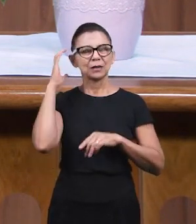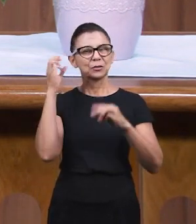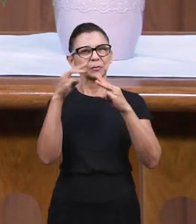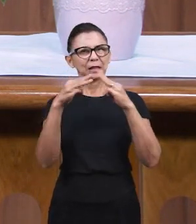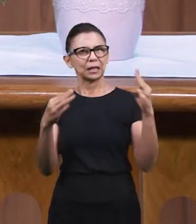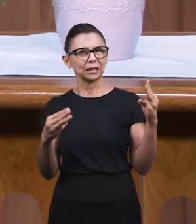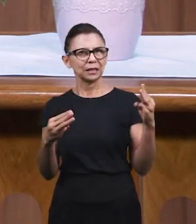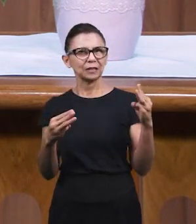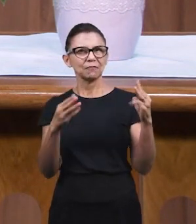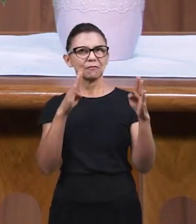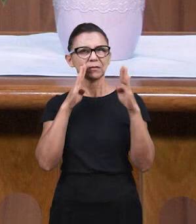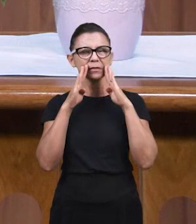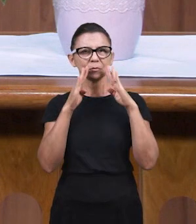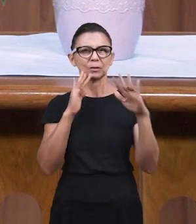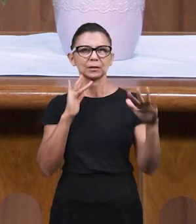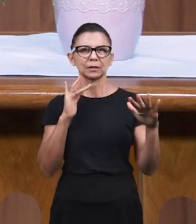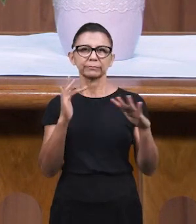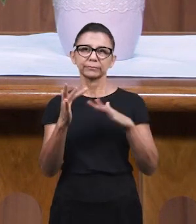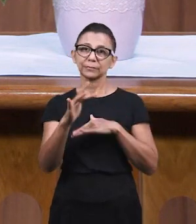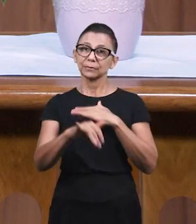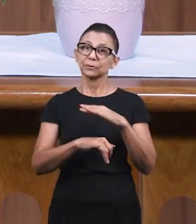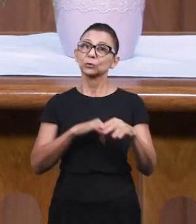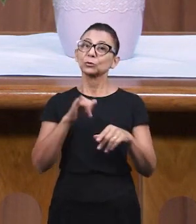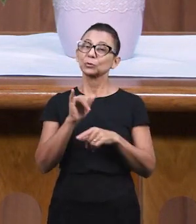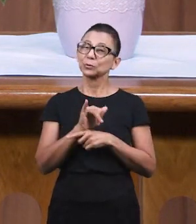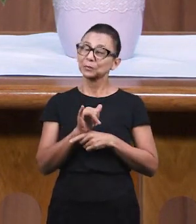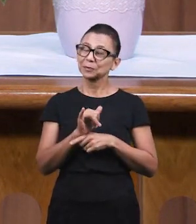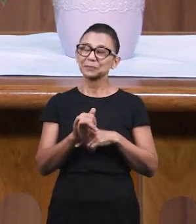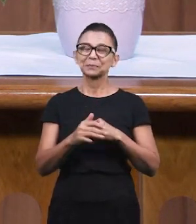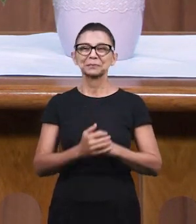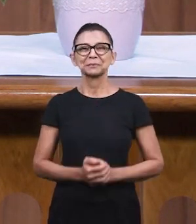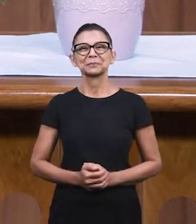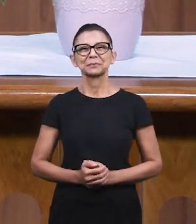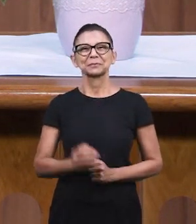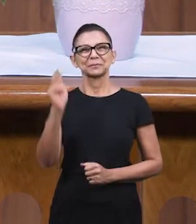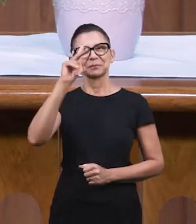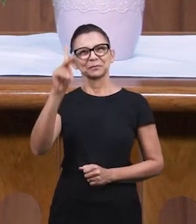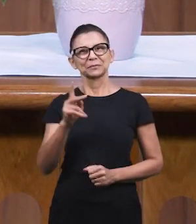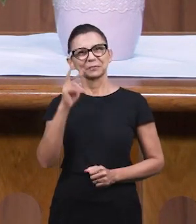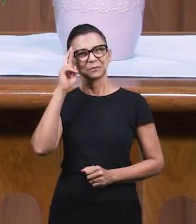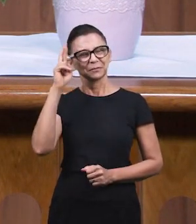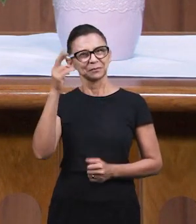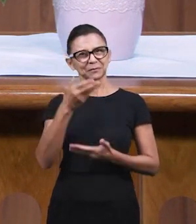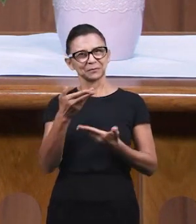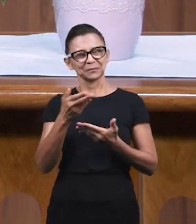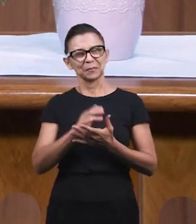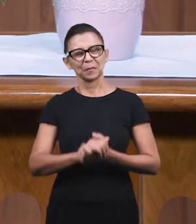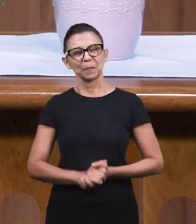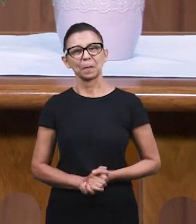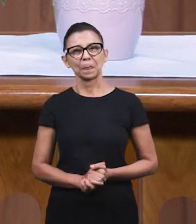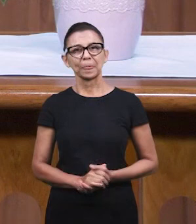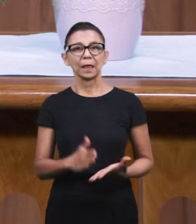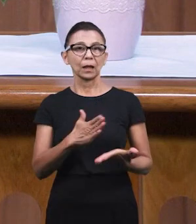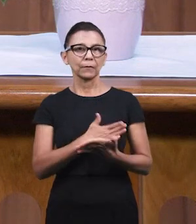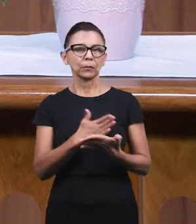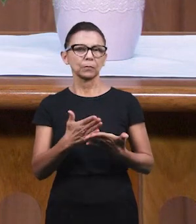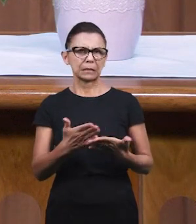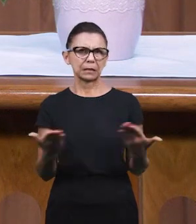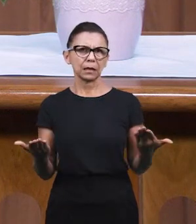радио Манаим, через Facebook, на нашем канале YouTube. Приветствую всех миром Господа Иисуса. Мы